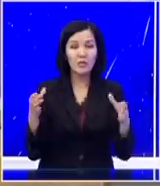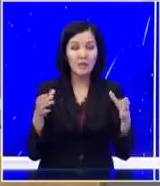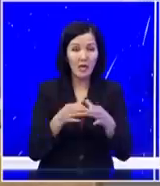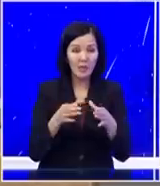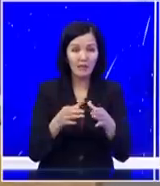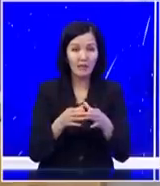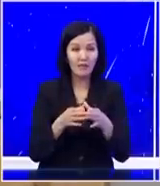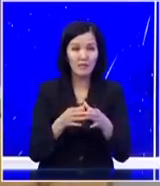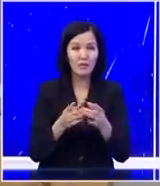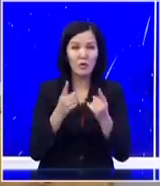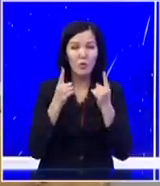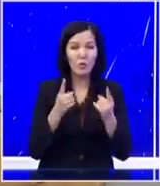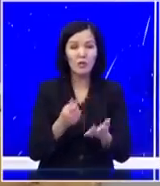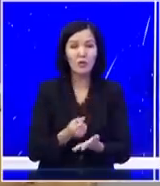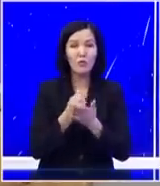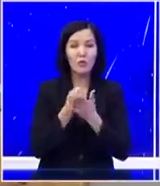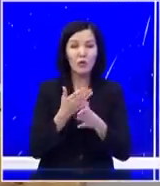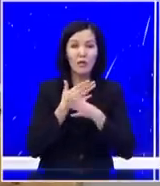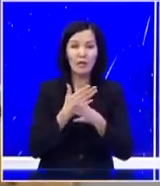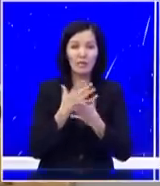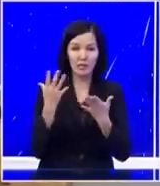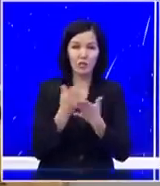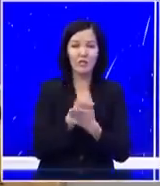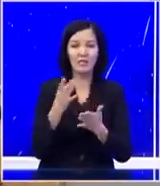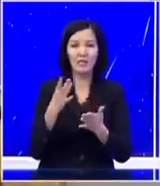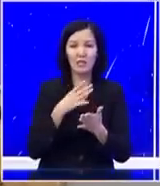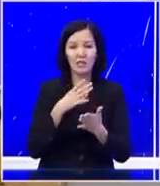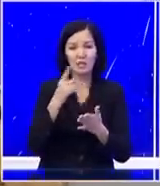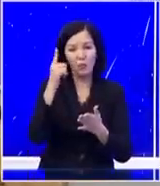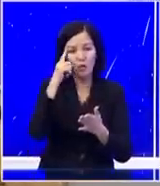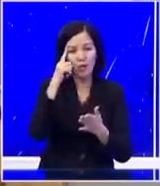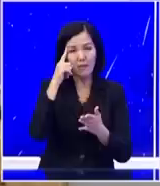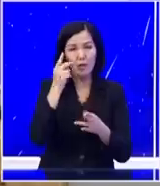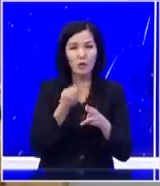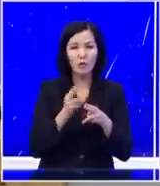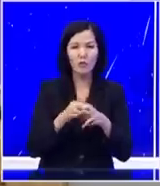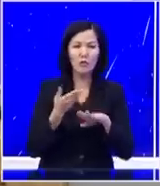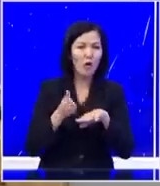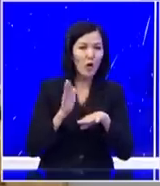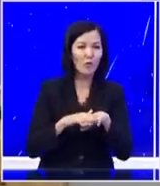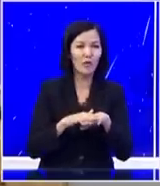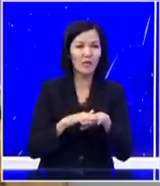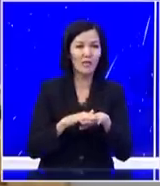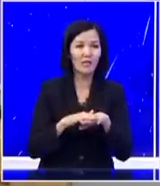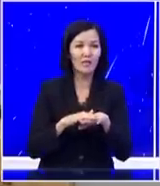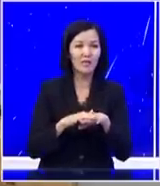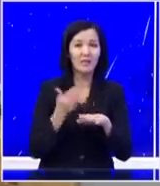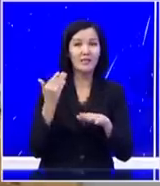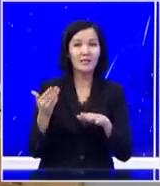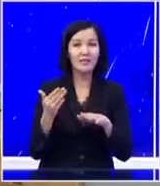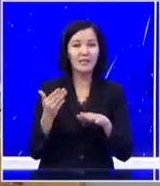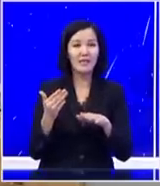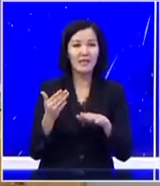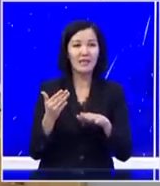командаңыздың орасан зор қолдауының арқасында ғана осындай жетістікке жеттік деп санаймын. Сондықтан өзі ауыр екен. Сізге ешкімге